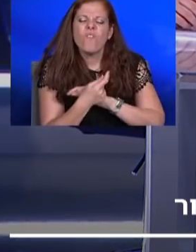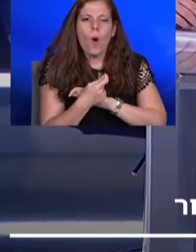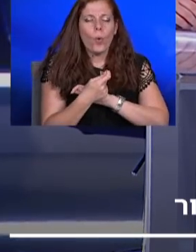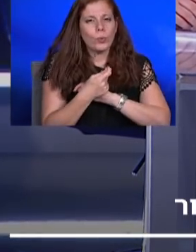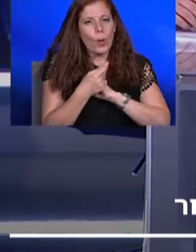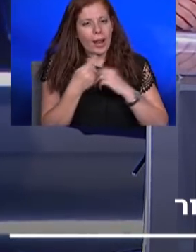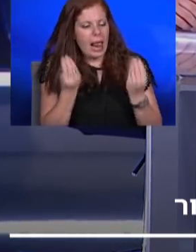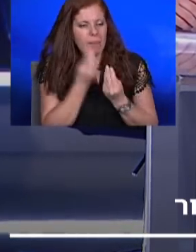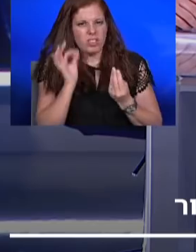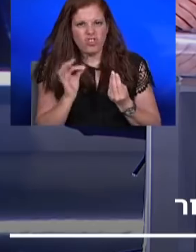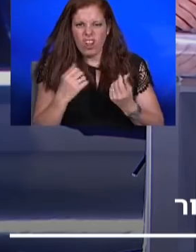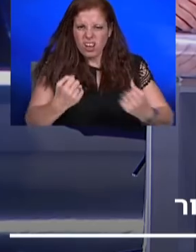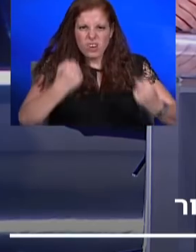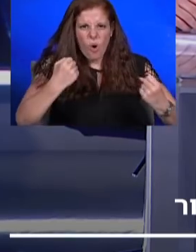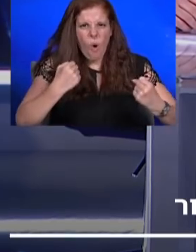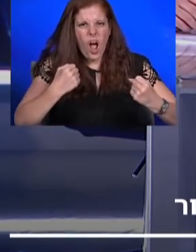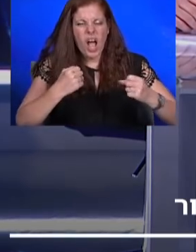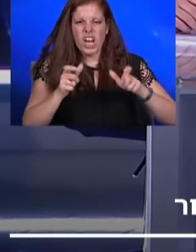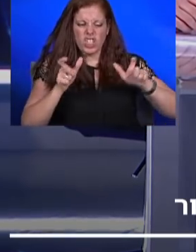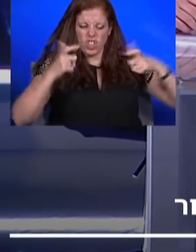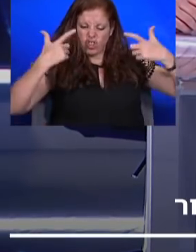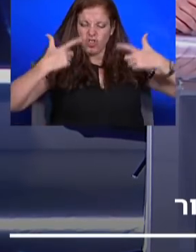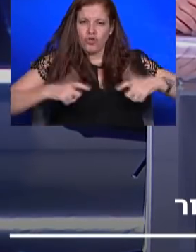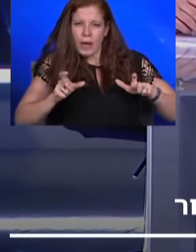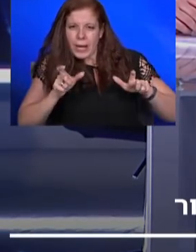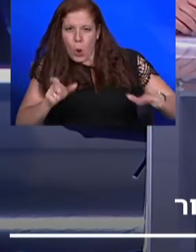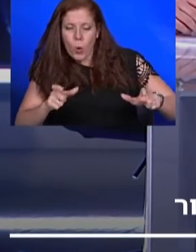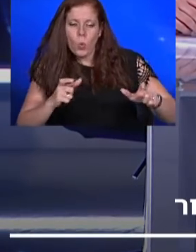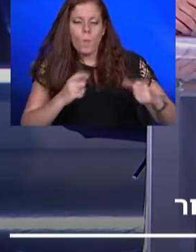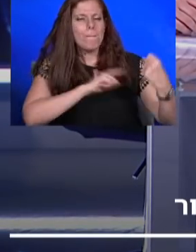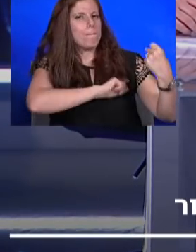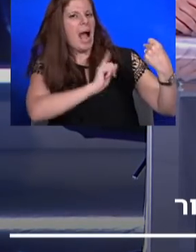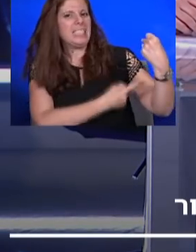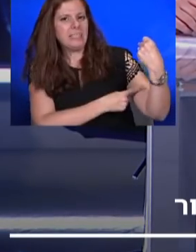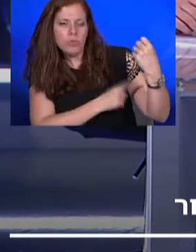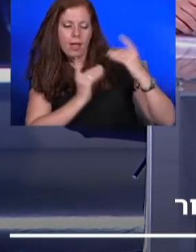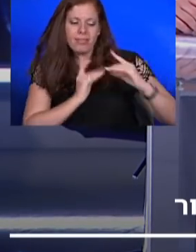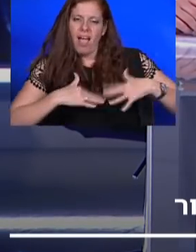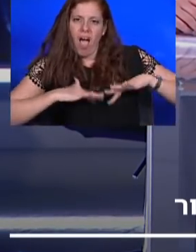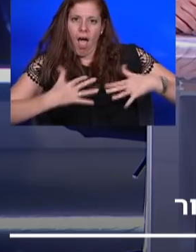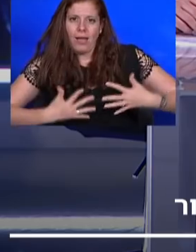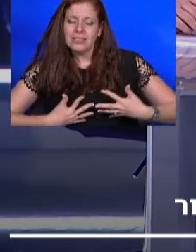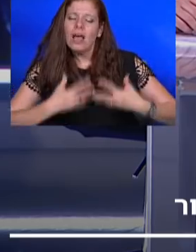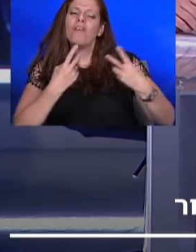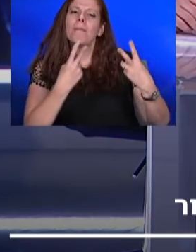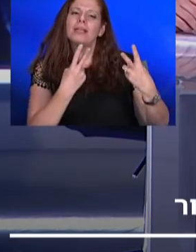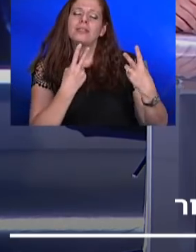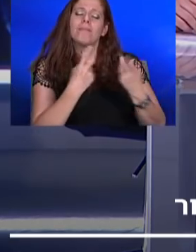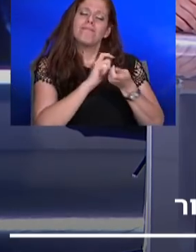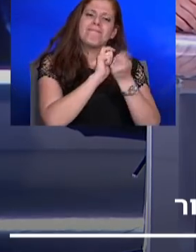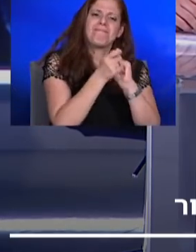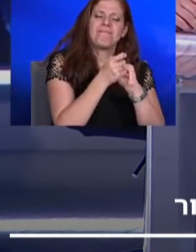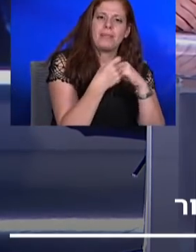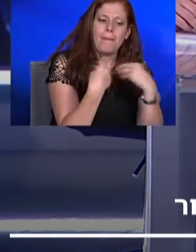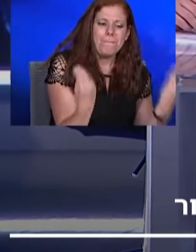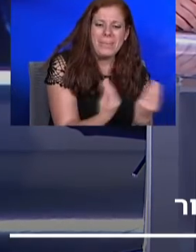כוח, לשריון, הוא מעצים אותה דרך החזה הזה שלה, ובעצם מנכס מחדש משהו שאולי